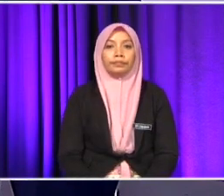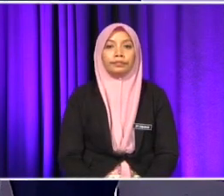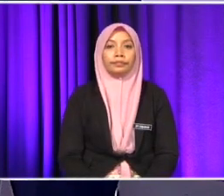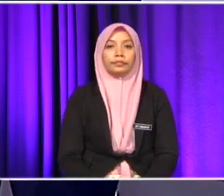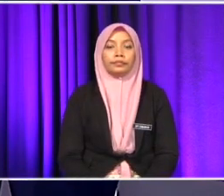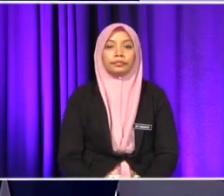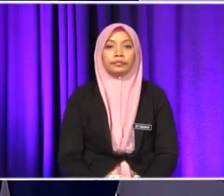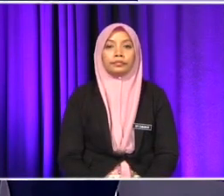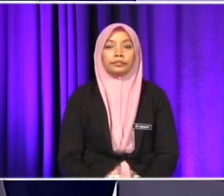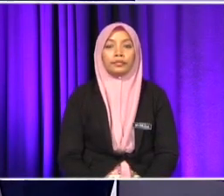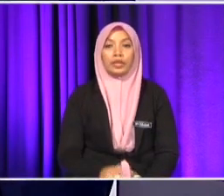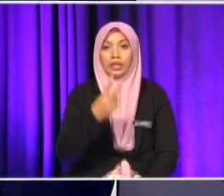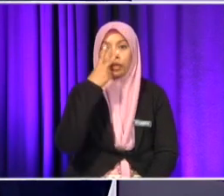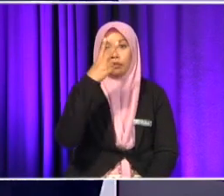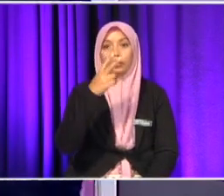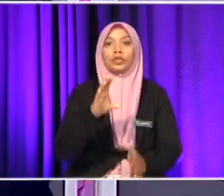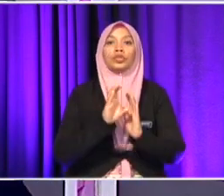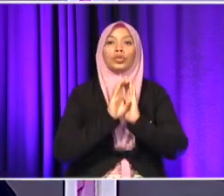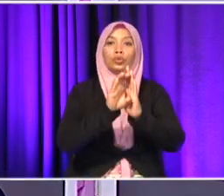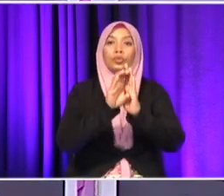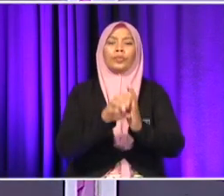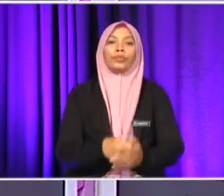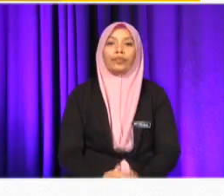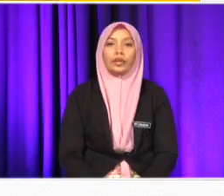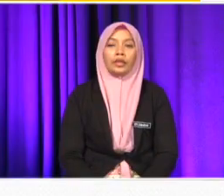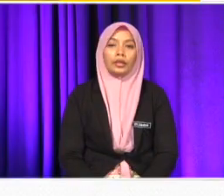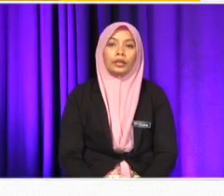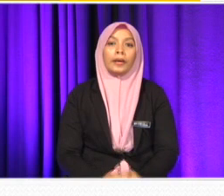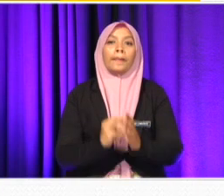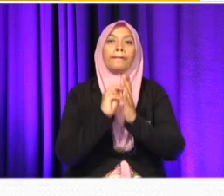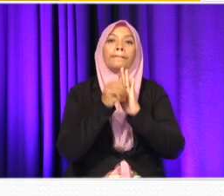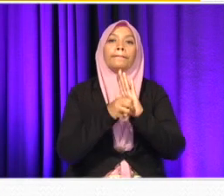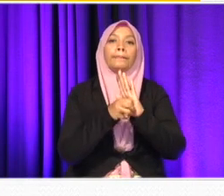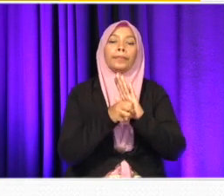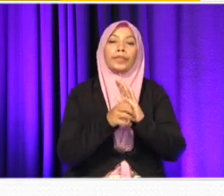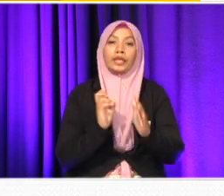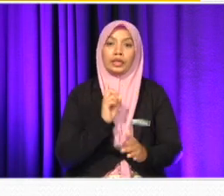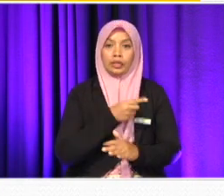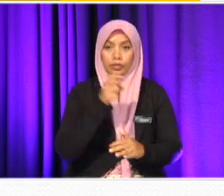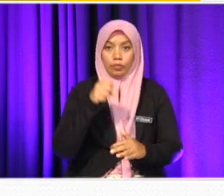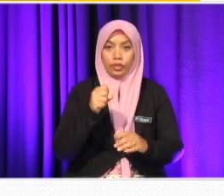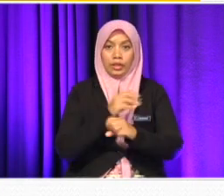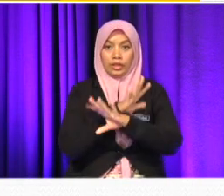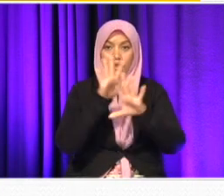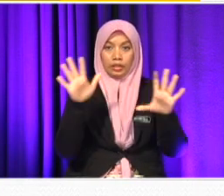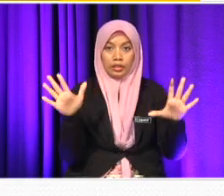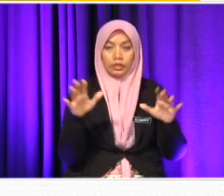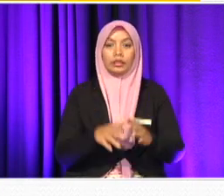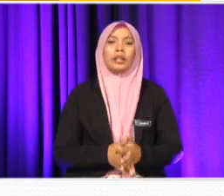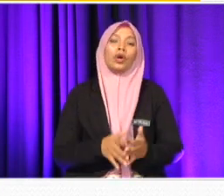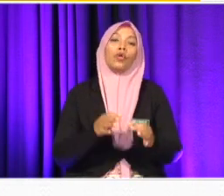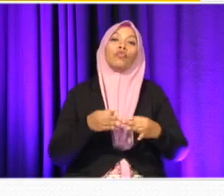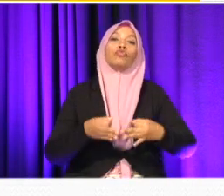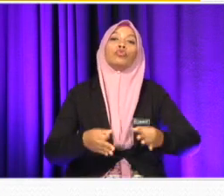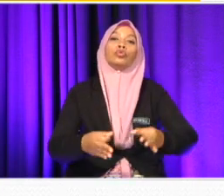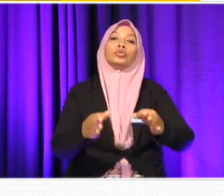oke kita pilih tengok nah ini contoh lah oke makanya kita boleh eee Terangkan fungsi dan pengeluaran kita sebut fungsi yang pengeluaran itu